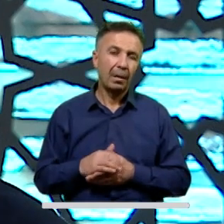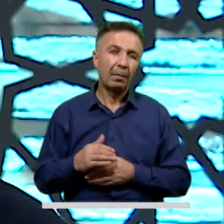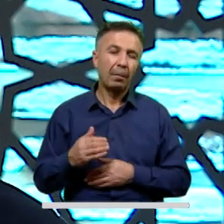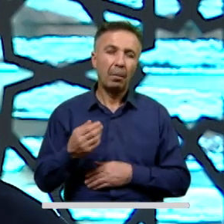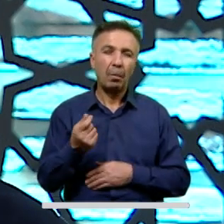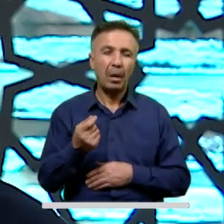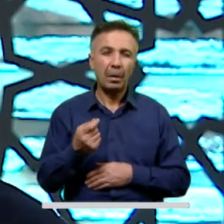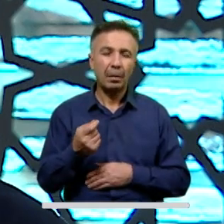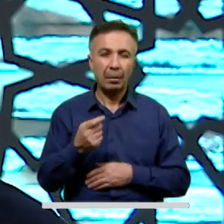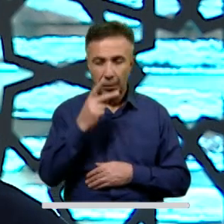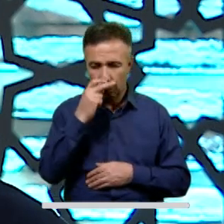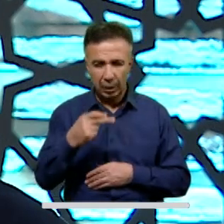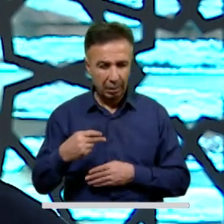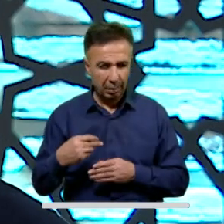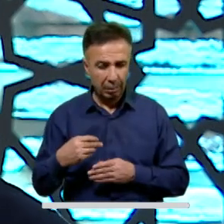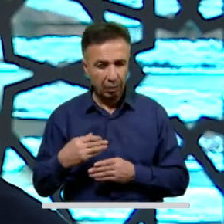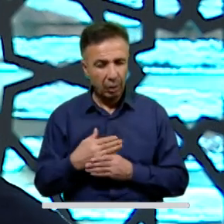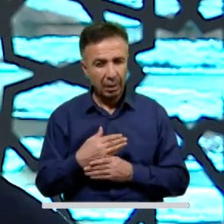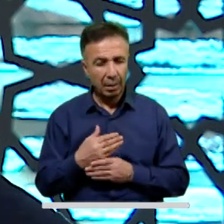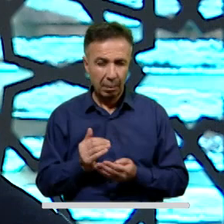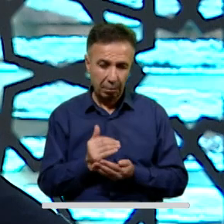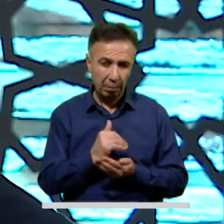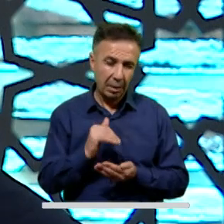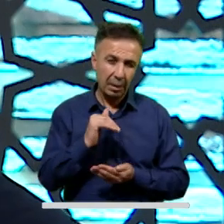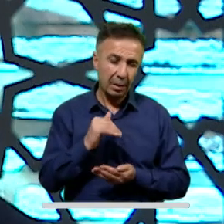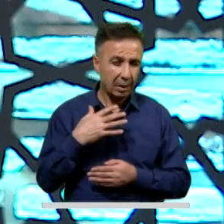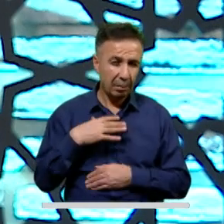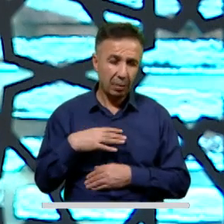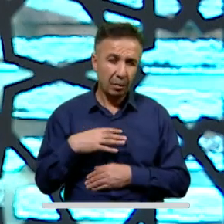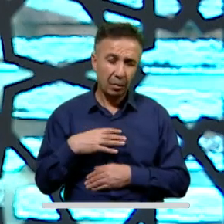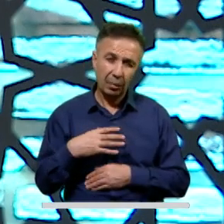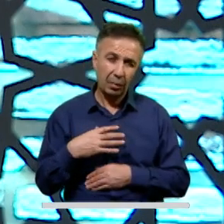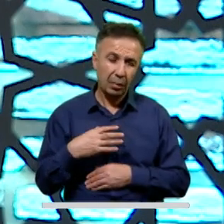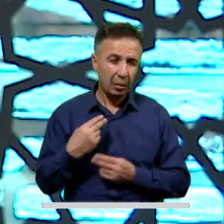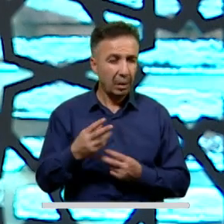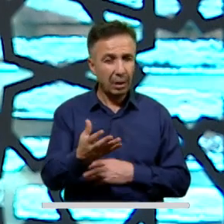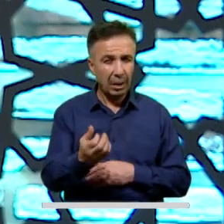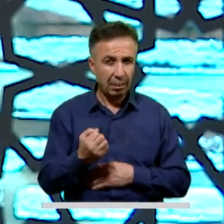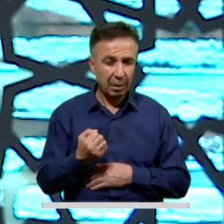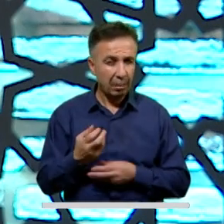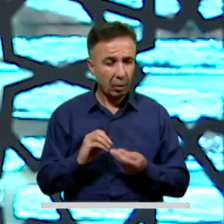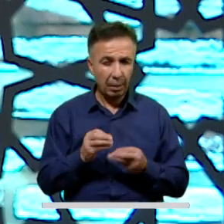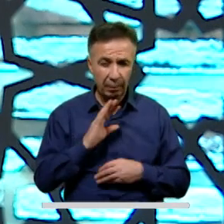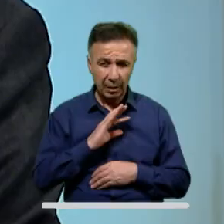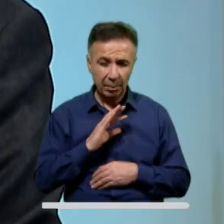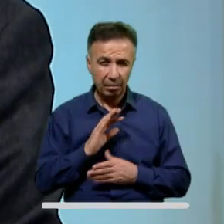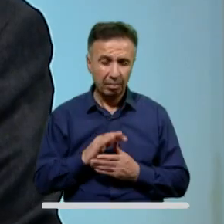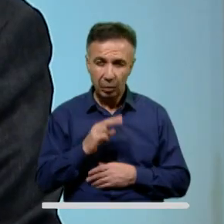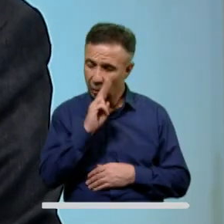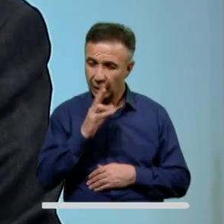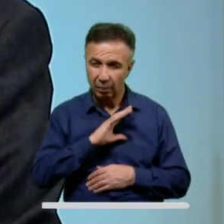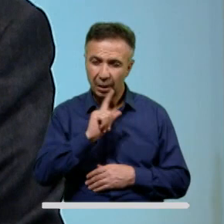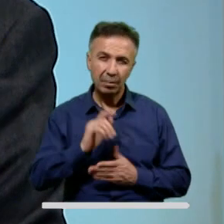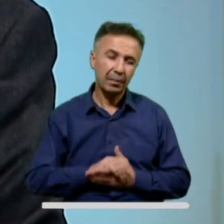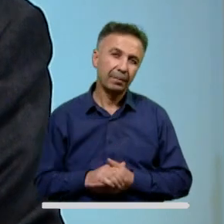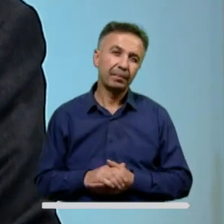Bir miktar para birikiyor. Daha sonra istediğiniz herhangi bir ürünü de satın alabiliyorsunuz. Bunları kullanmakta bir problem var mı acaba?